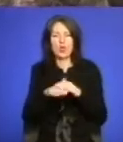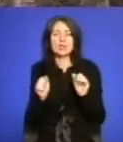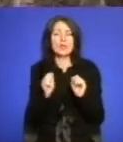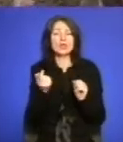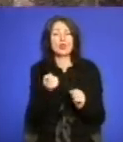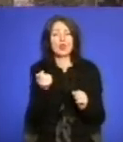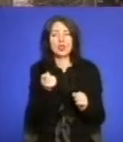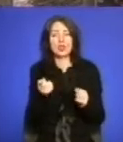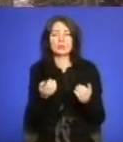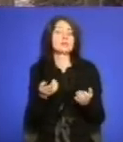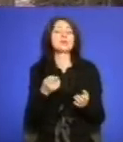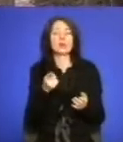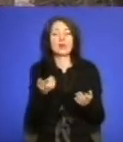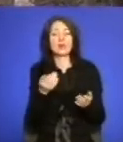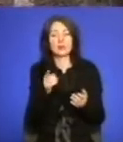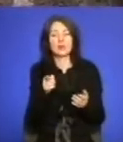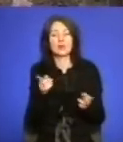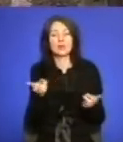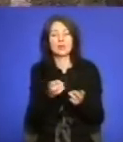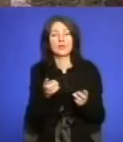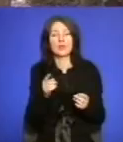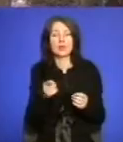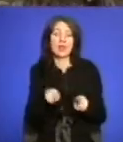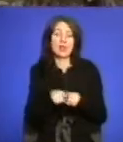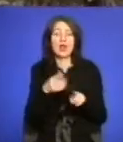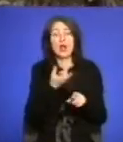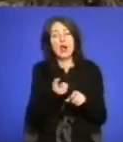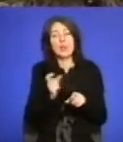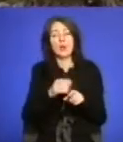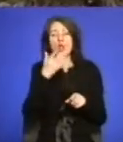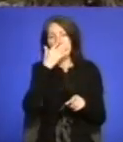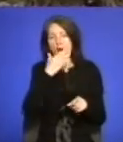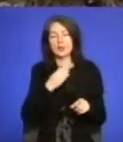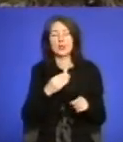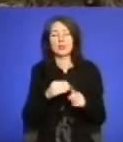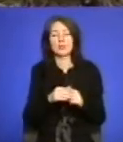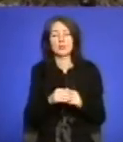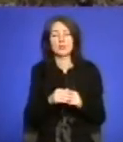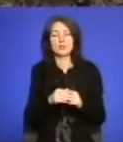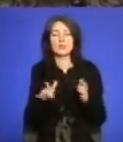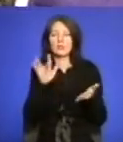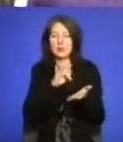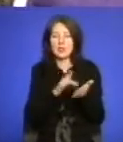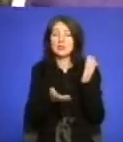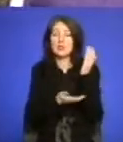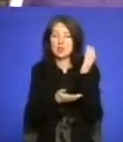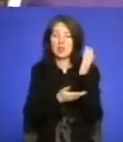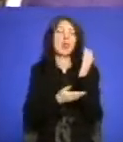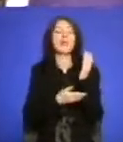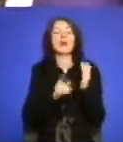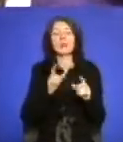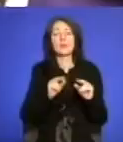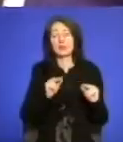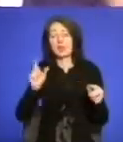але воно того варте так сам набагато гарніше і А А ще у центрі на деревах школярі Тернополя розвішують паперові